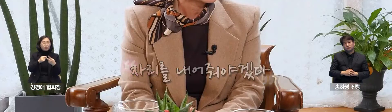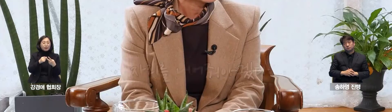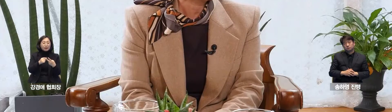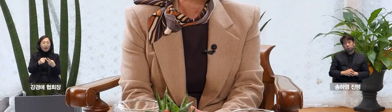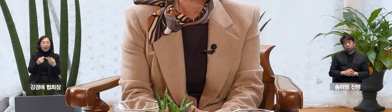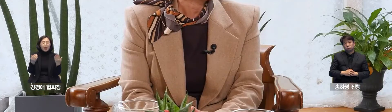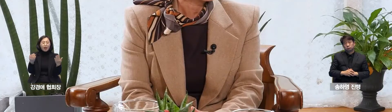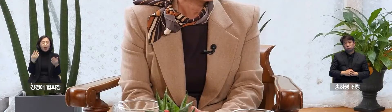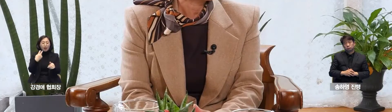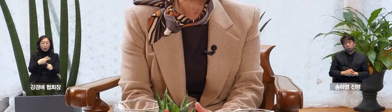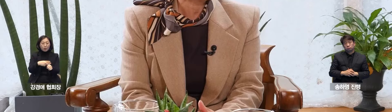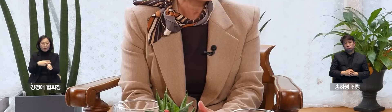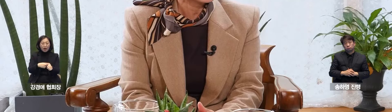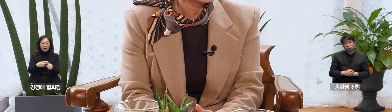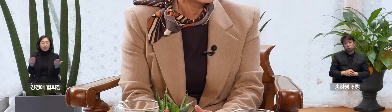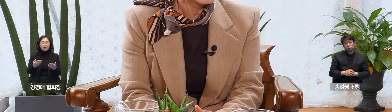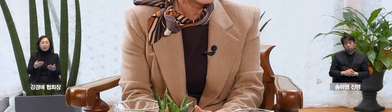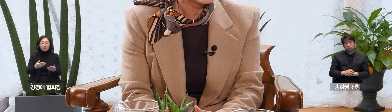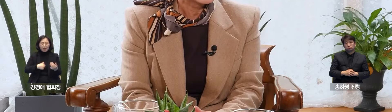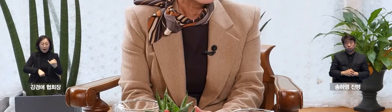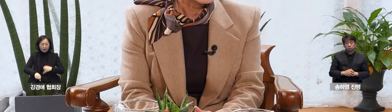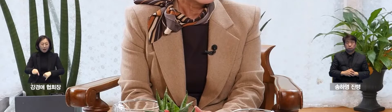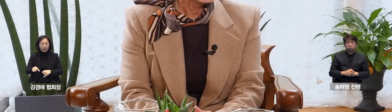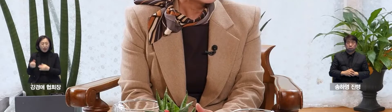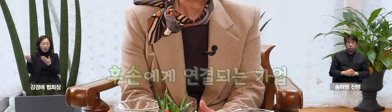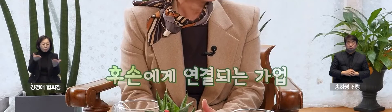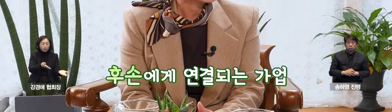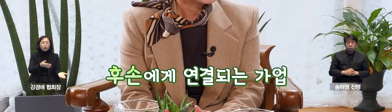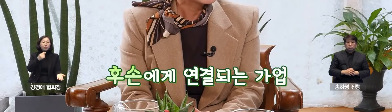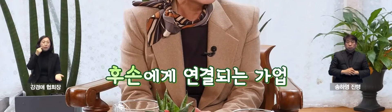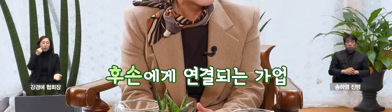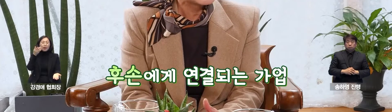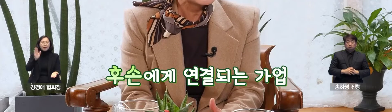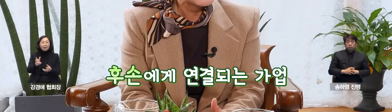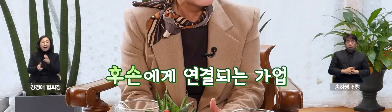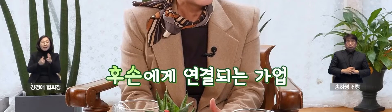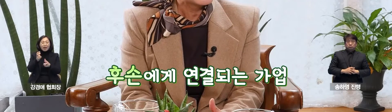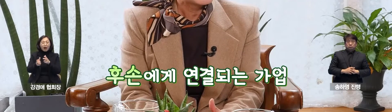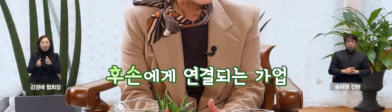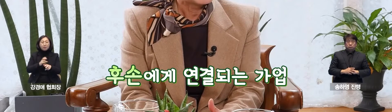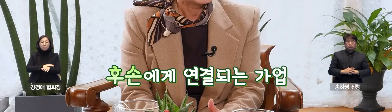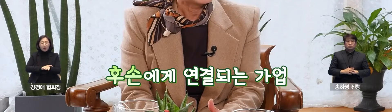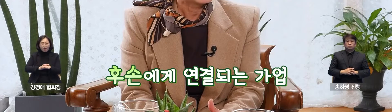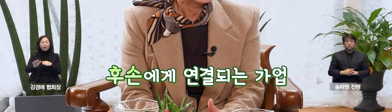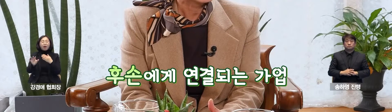교사직은 아이들한테 물려줄 수 없지만 사업을 하면 잘 해서